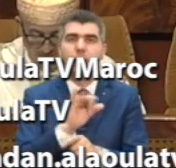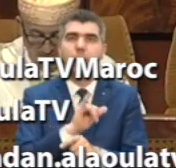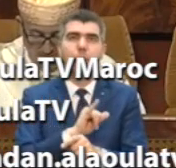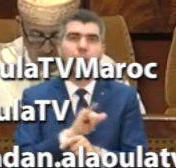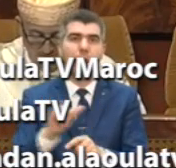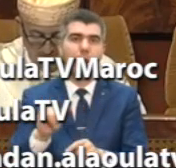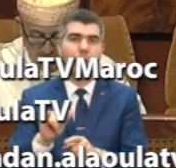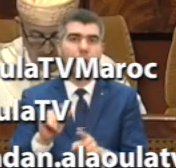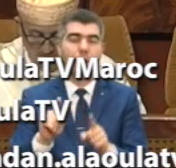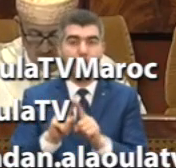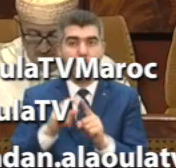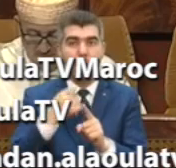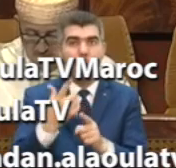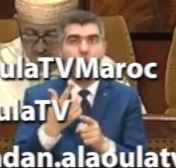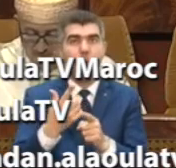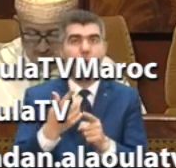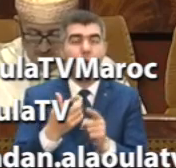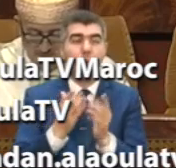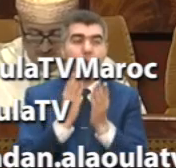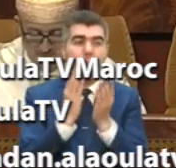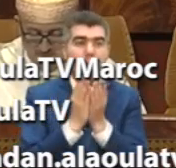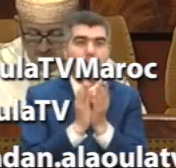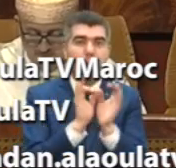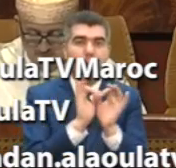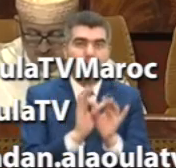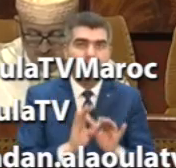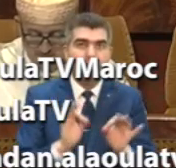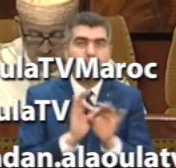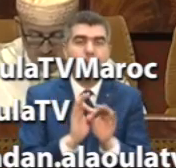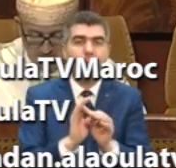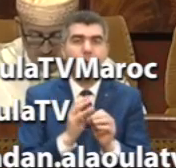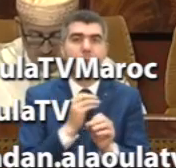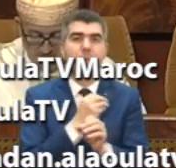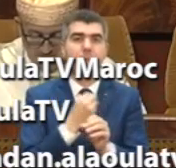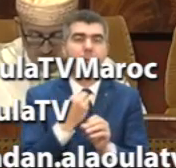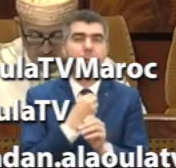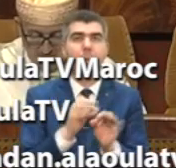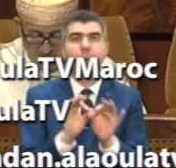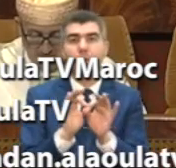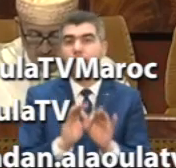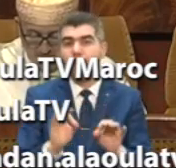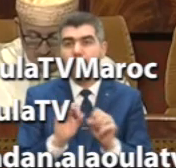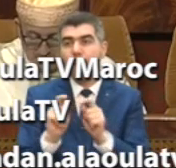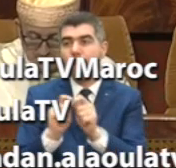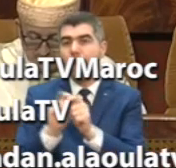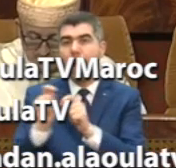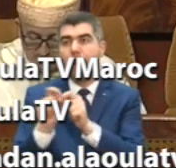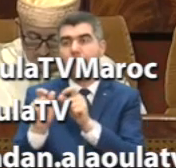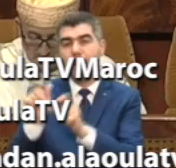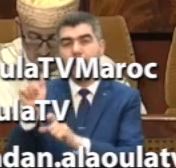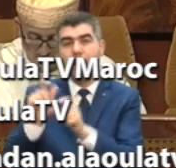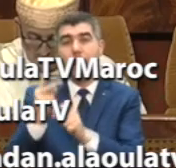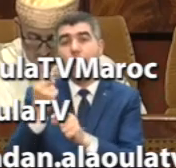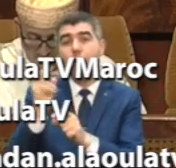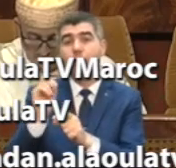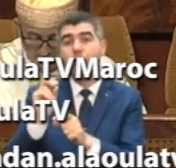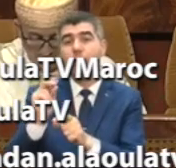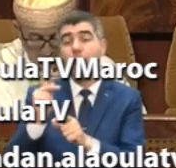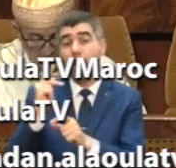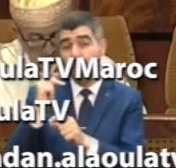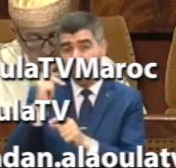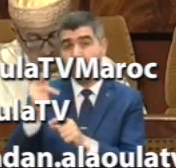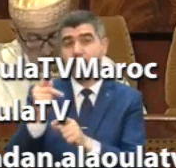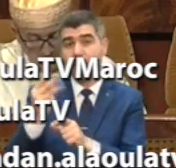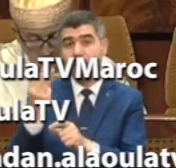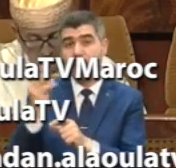مقاربه تشاركيه، وما غيمشي لها حتى شي واحد لانه ما تشاوروش مع الناس، غيديهم 20 كيلومتر 30 كيلومتر على الدار